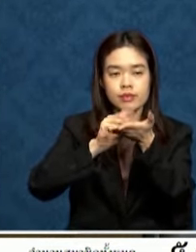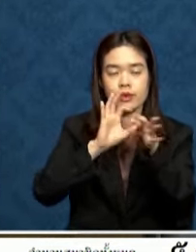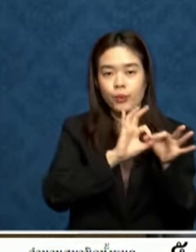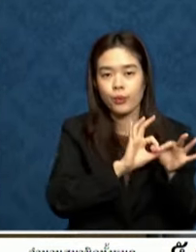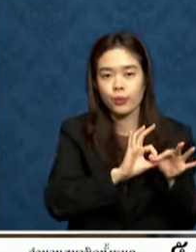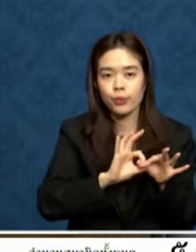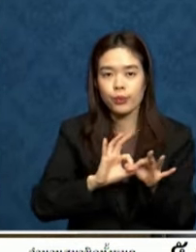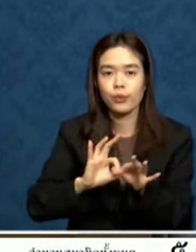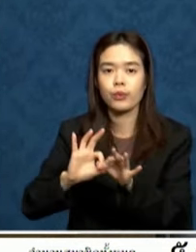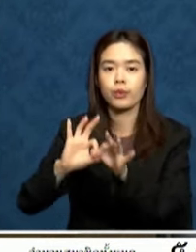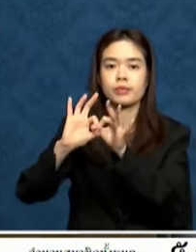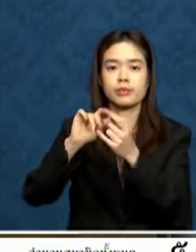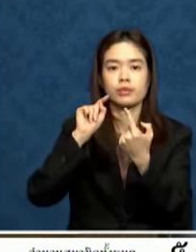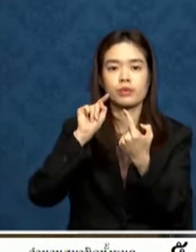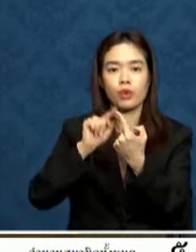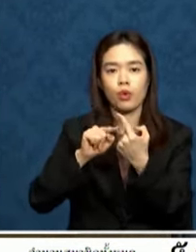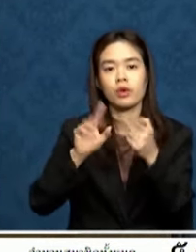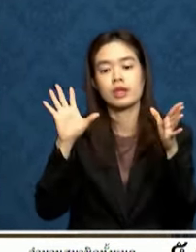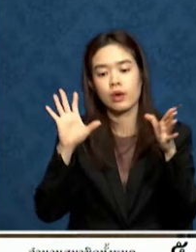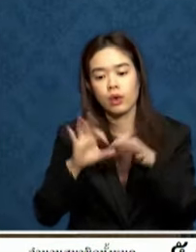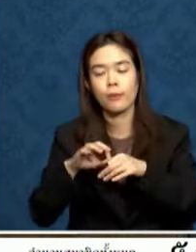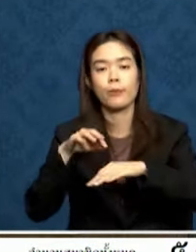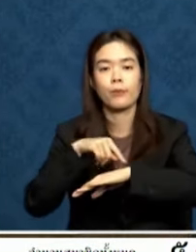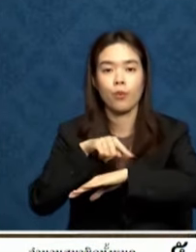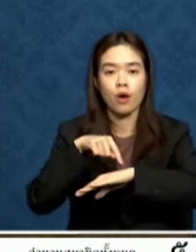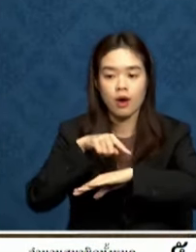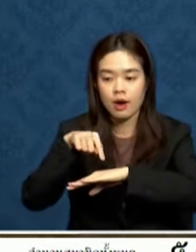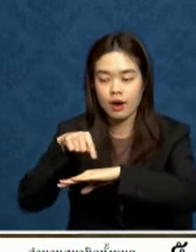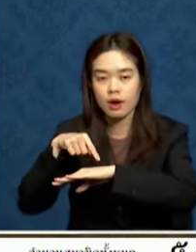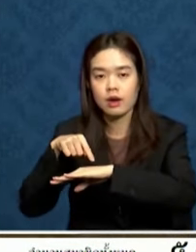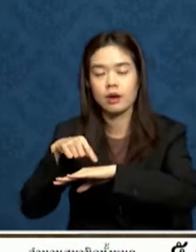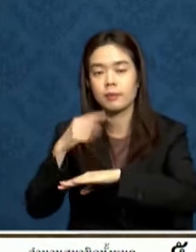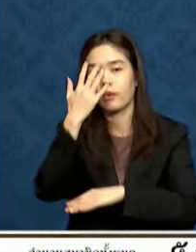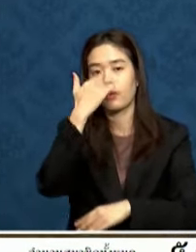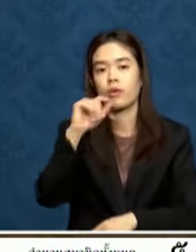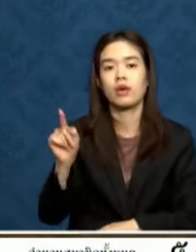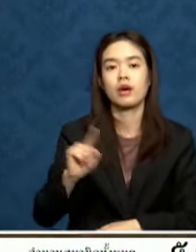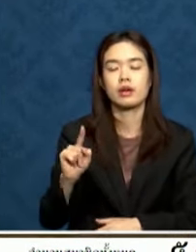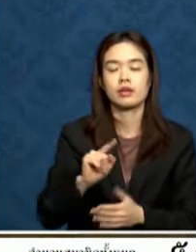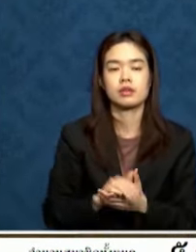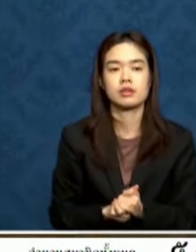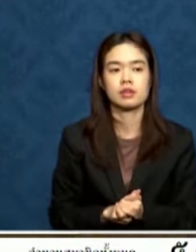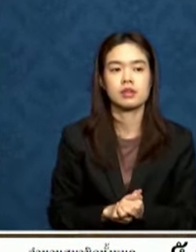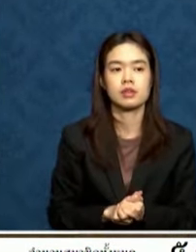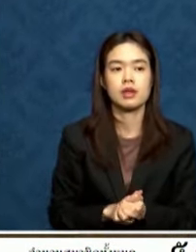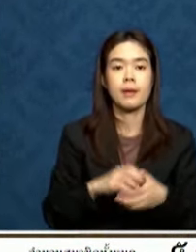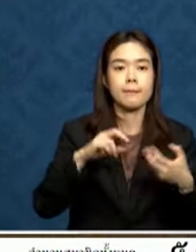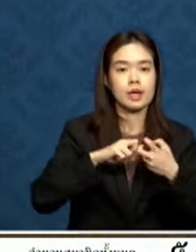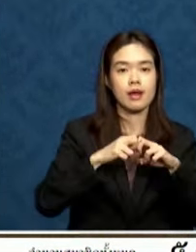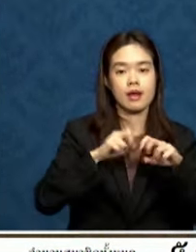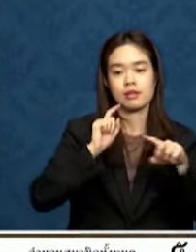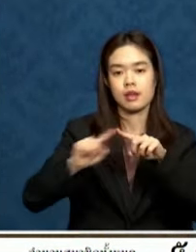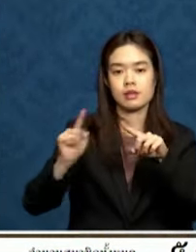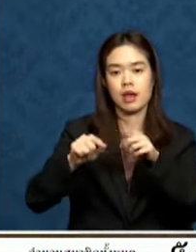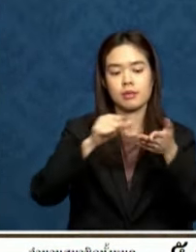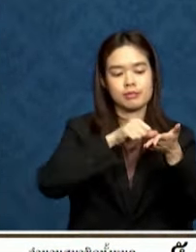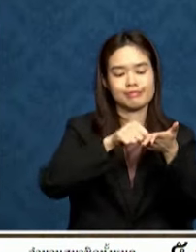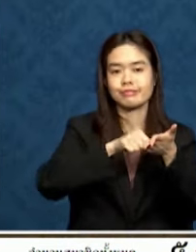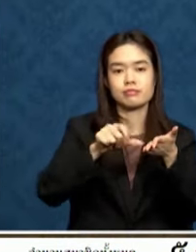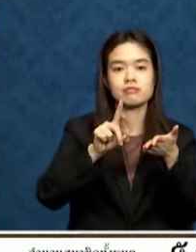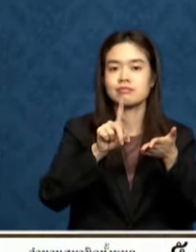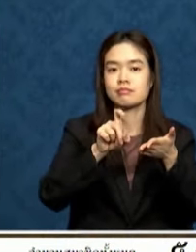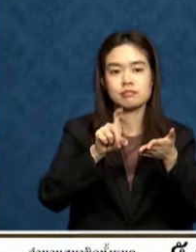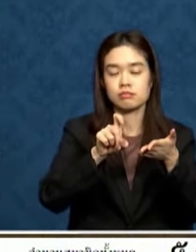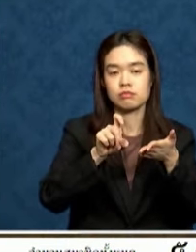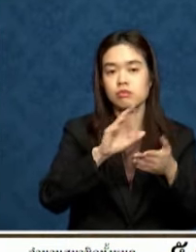กันตามลำดับเวลาเนื่องจากเราไม่สามารถลบหรือแก้ไขข้อมูลลูกโซ่ได้หาก